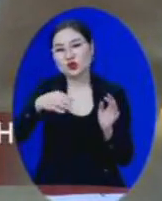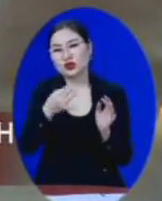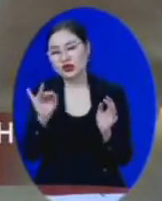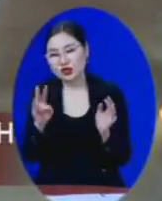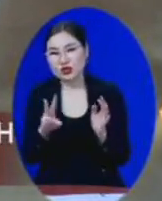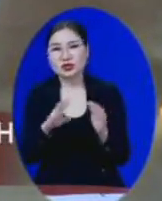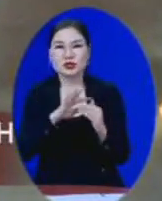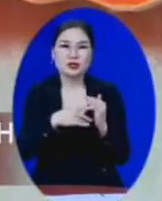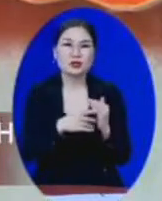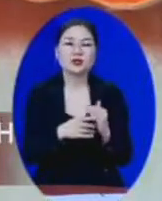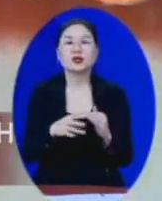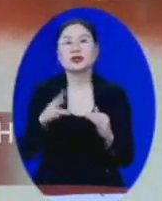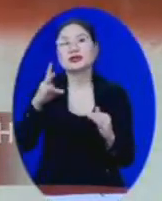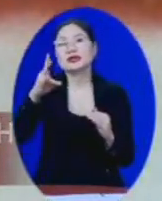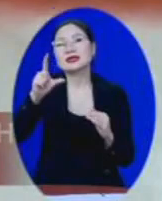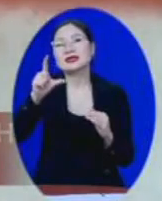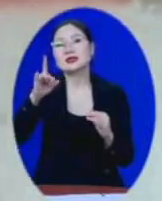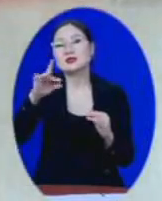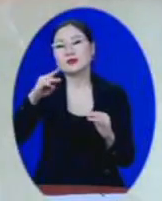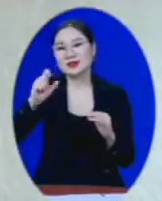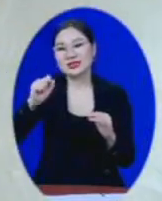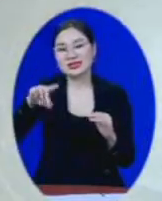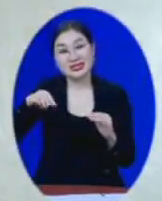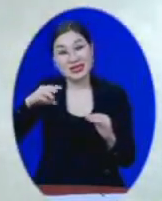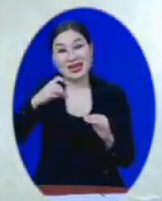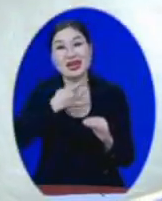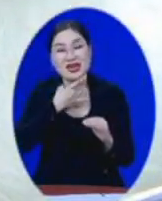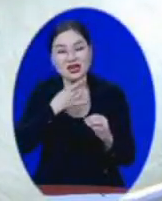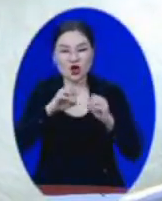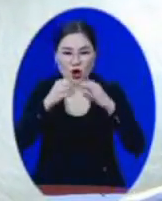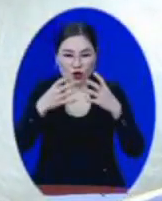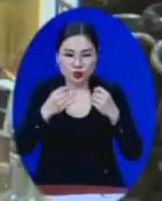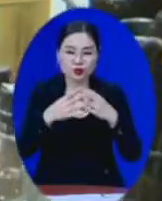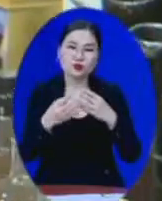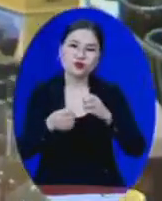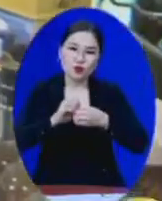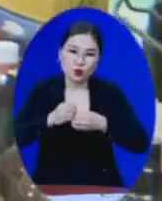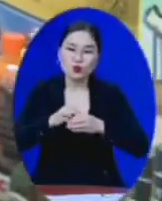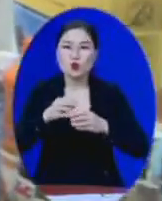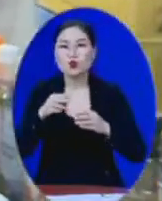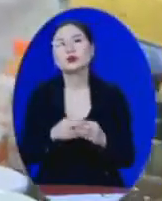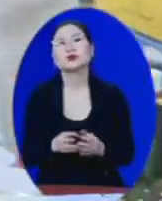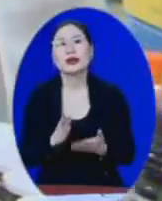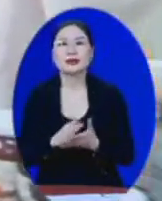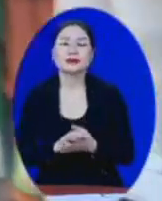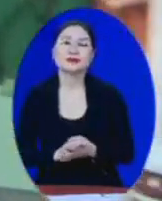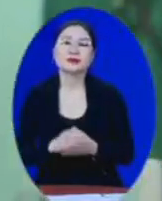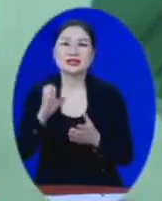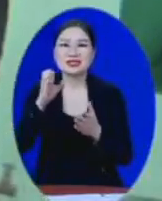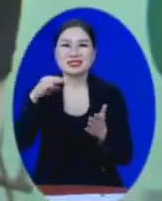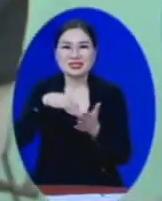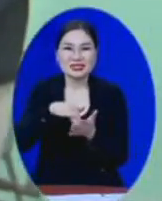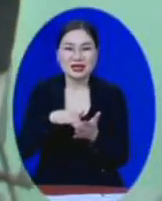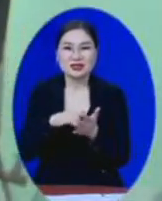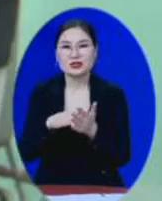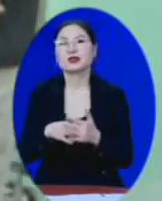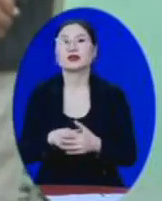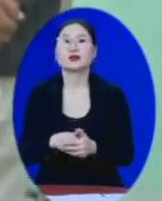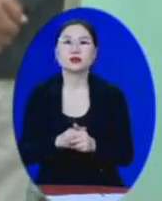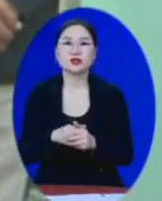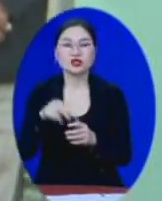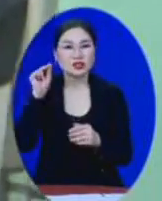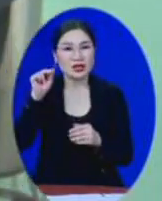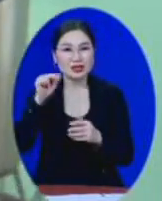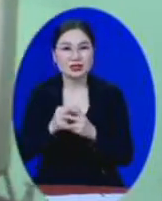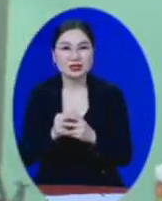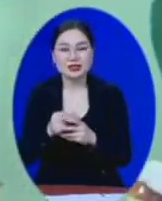гэд 4-5 төрлийн нэрмэл архийгч энд үйлдвэрлэж байна. Уламжлалт арга үйлдвэрийн аргатай хослуулан стандартын дагуу үйлдвэрлэсэн эдгээр